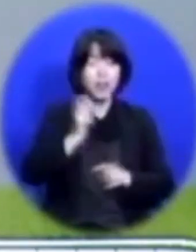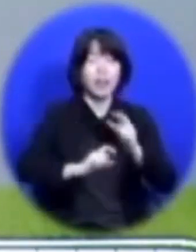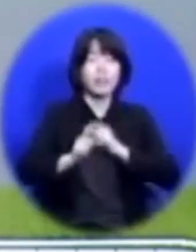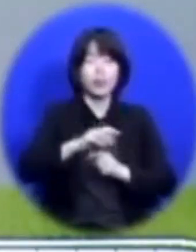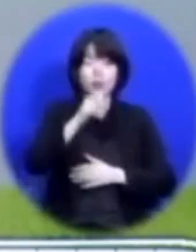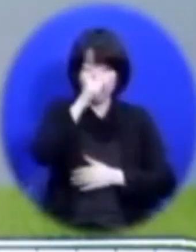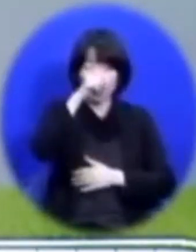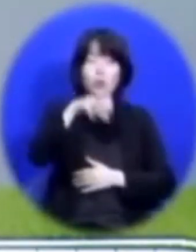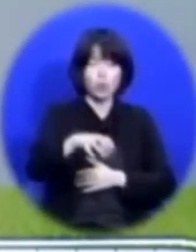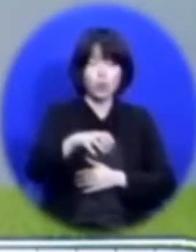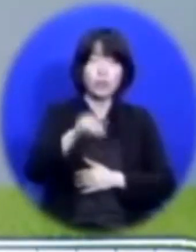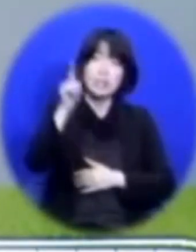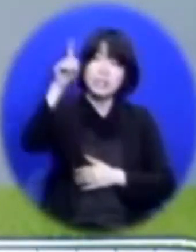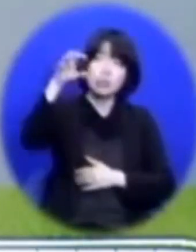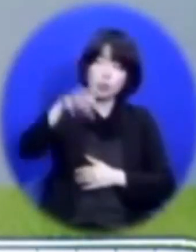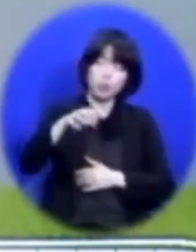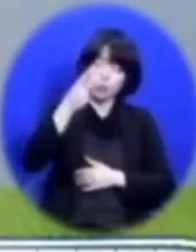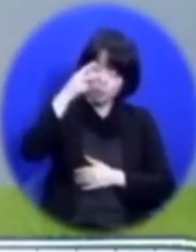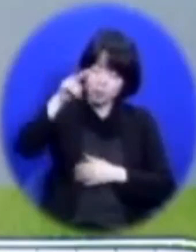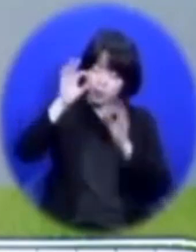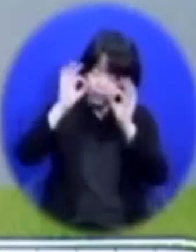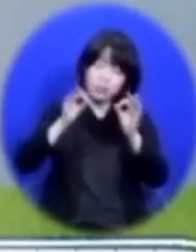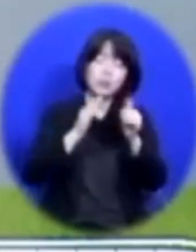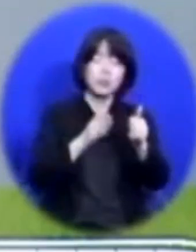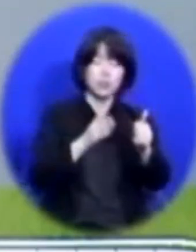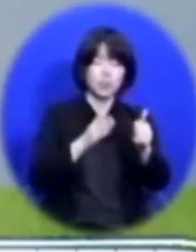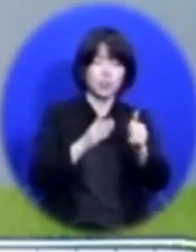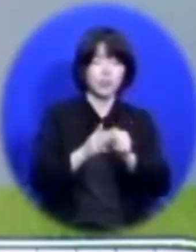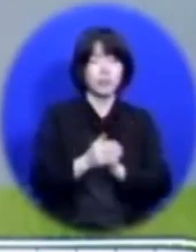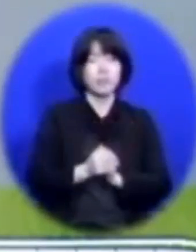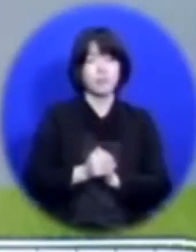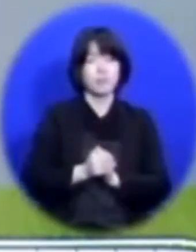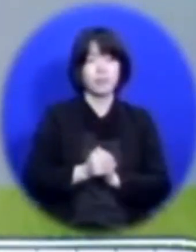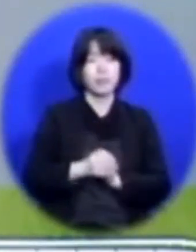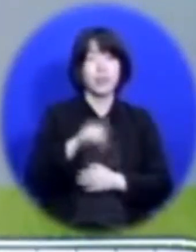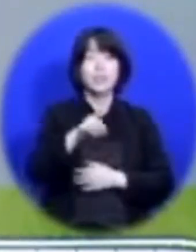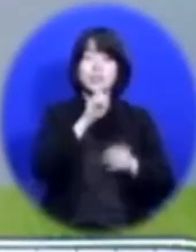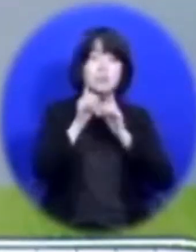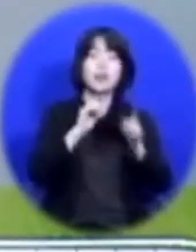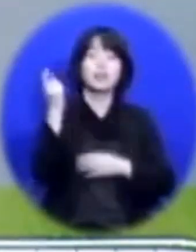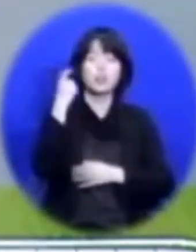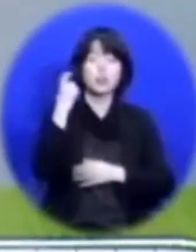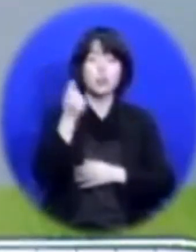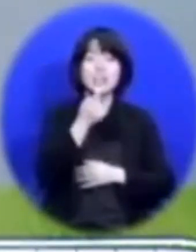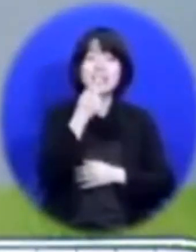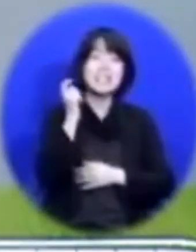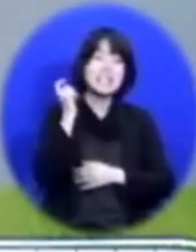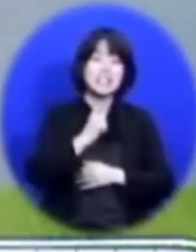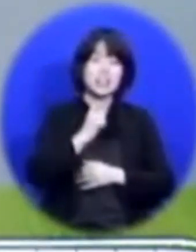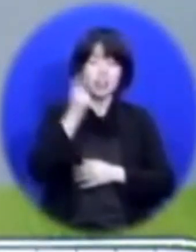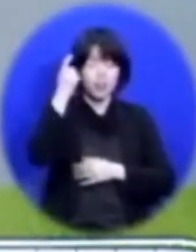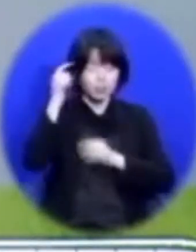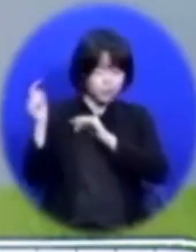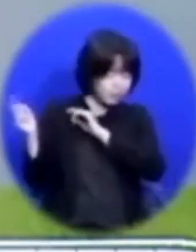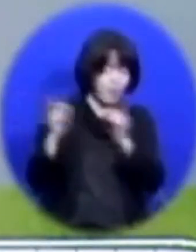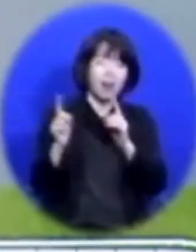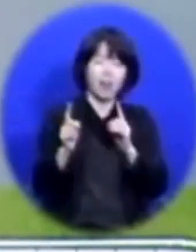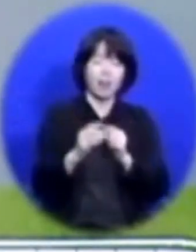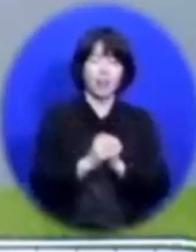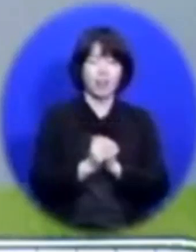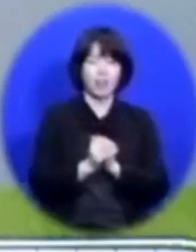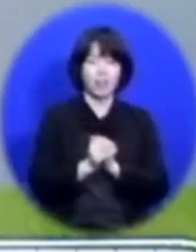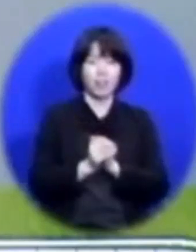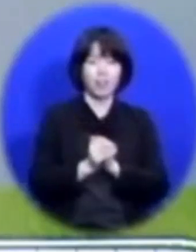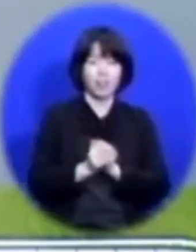더나은곳을바라보십시오 ."그말을듣고서야 신부는정신